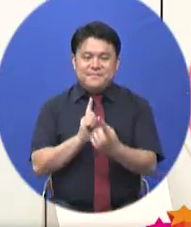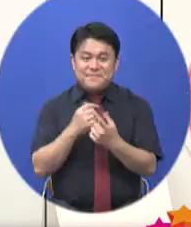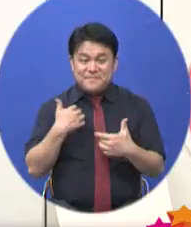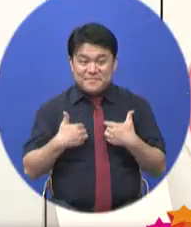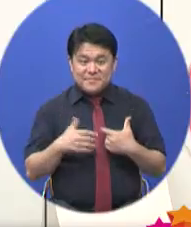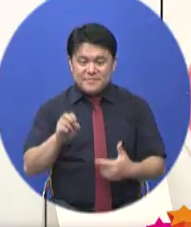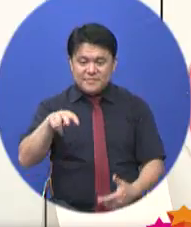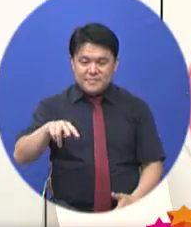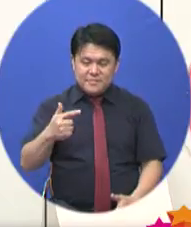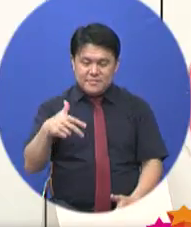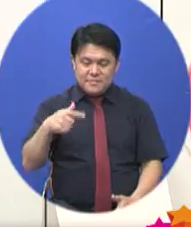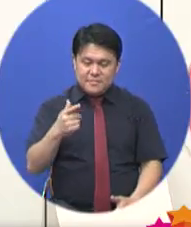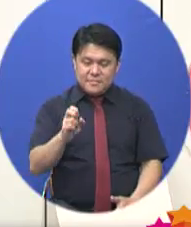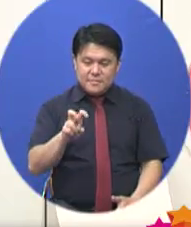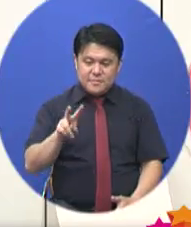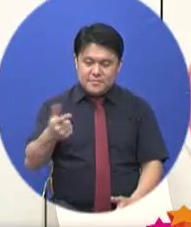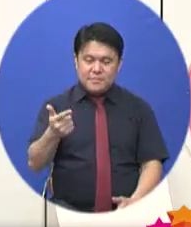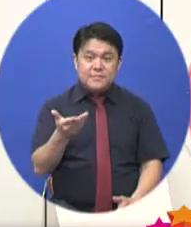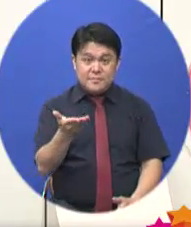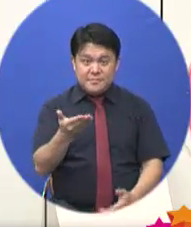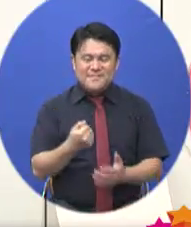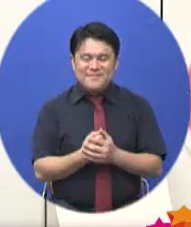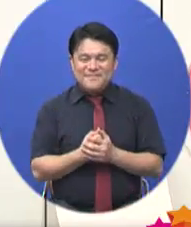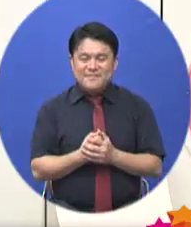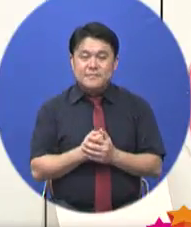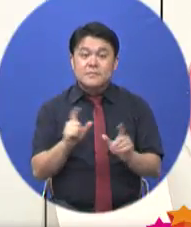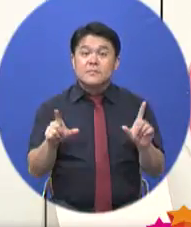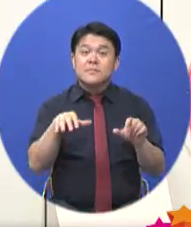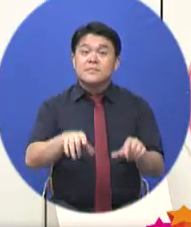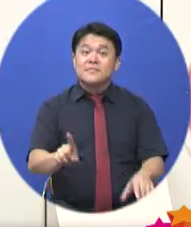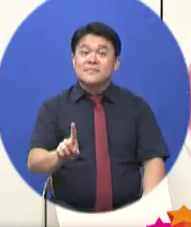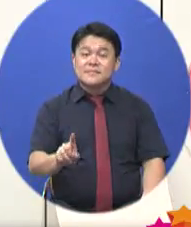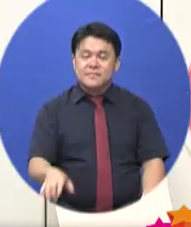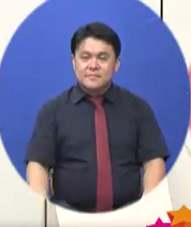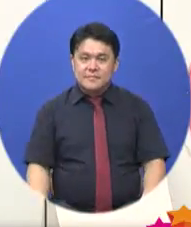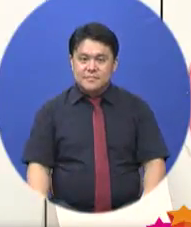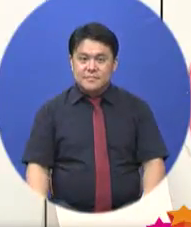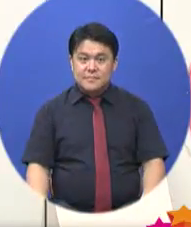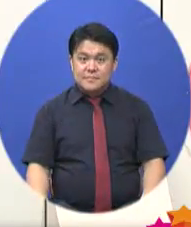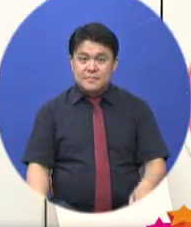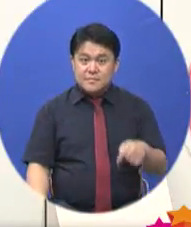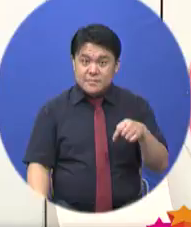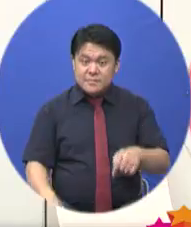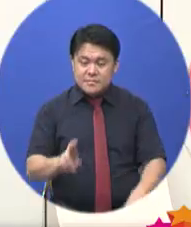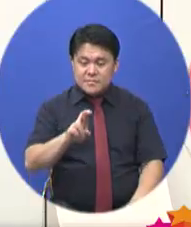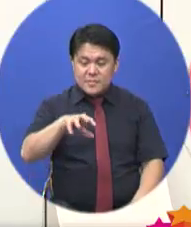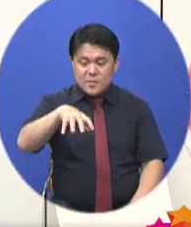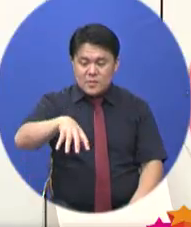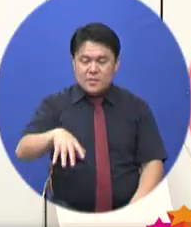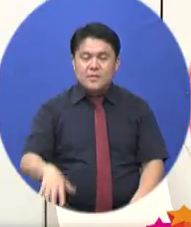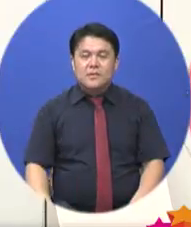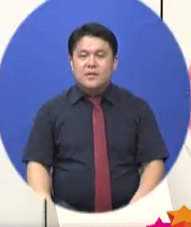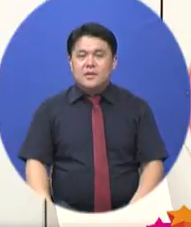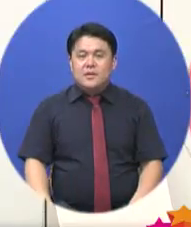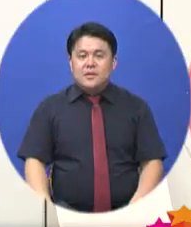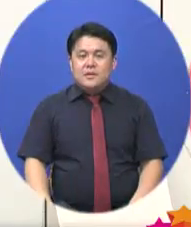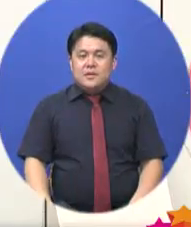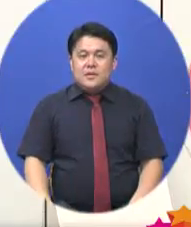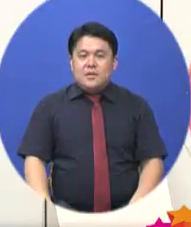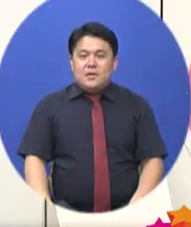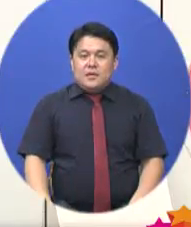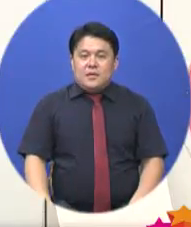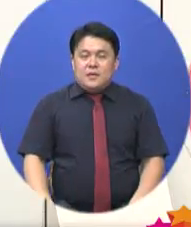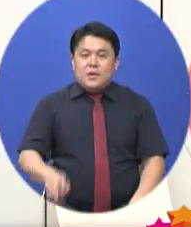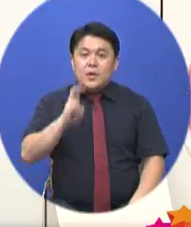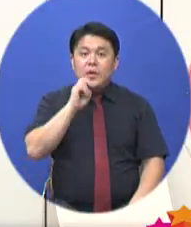반갑습니다. 윤정면님. 네, 반갑습니다. 네, 어디 사십니까? 네, 여기 강화예요, 강화. 강화.